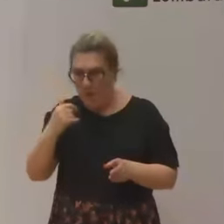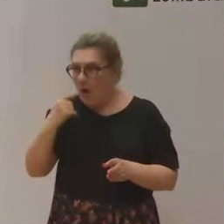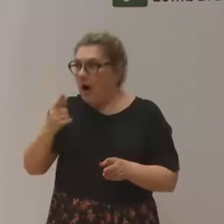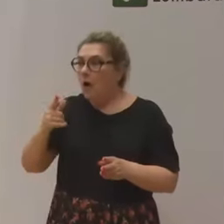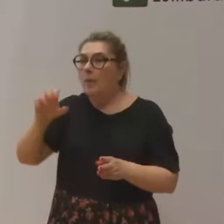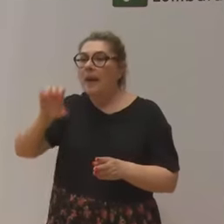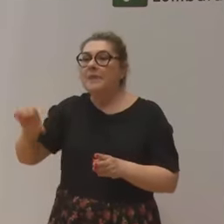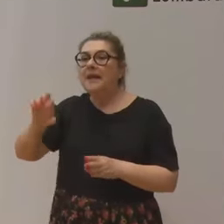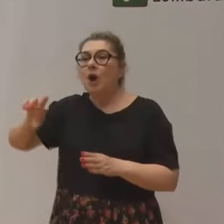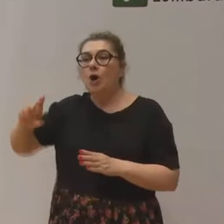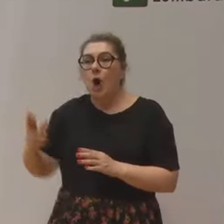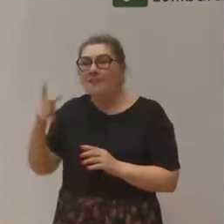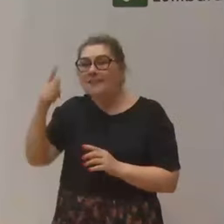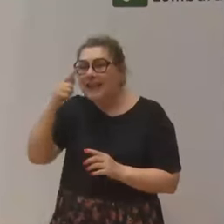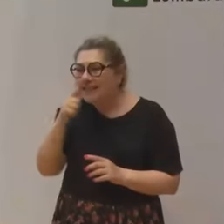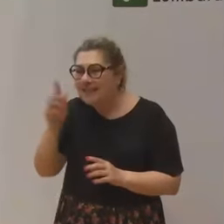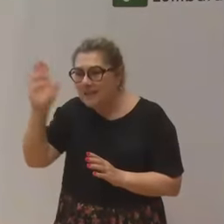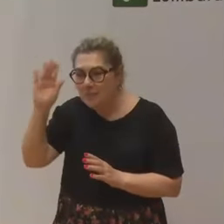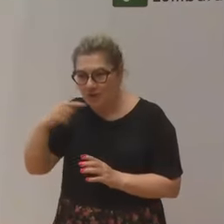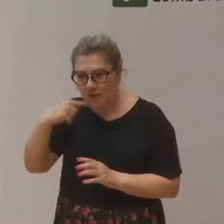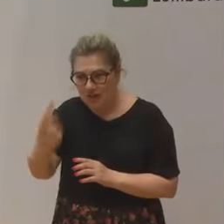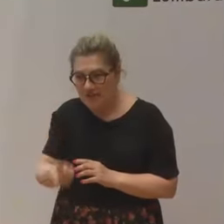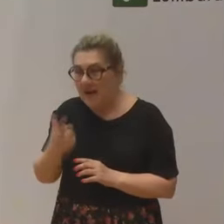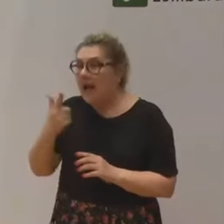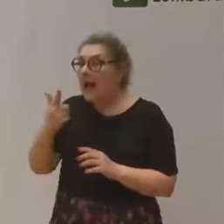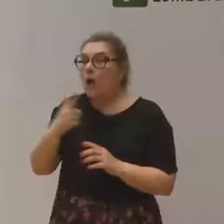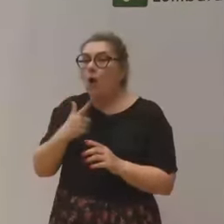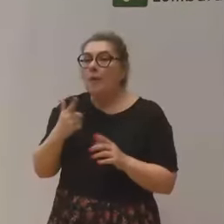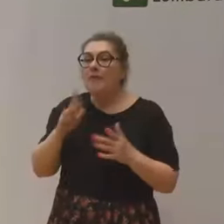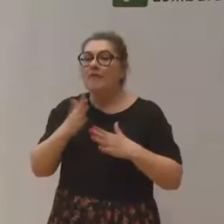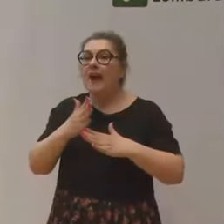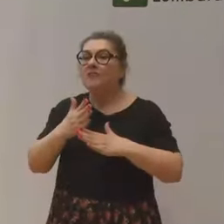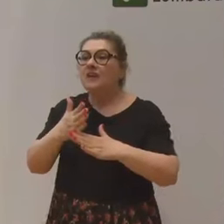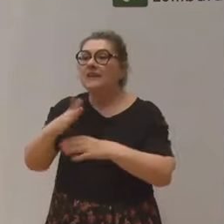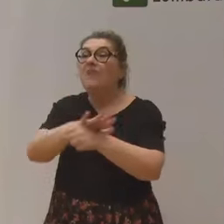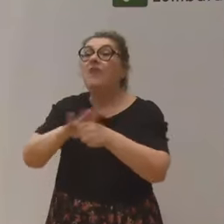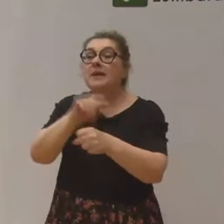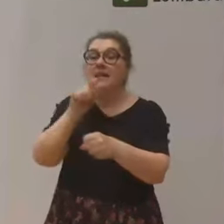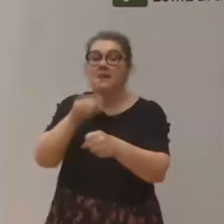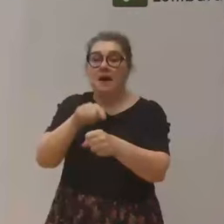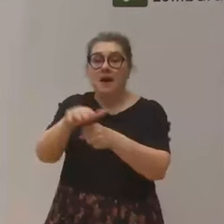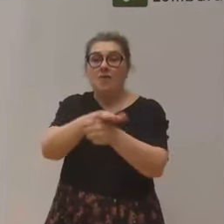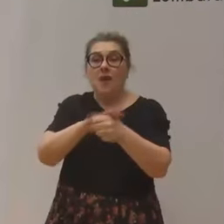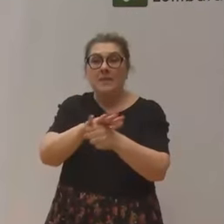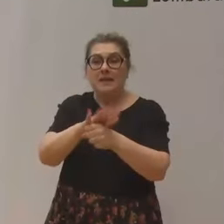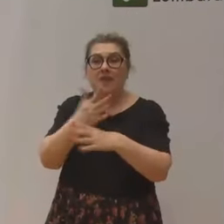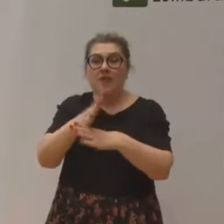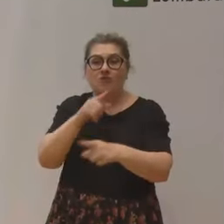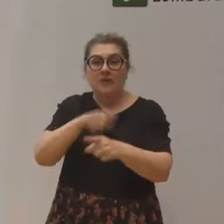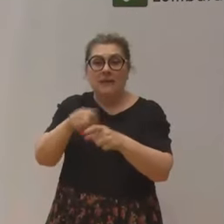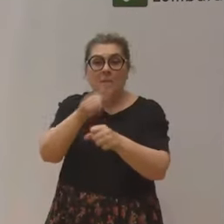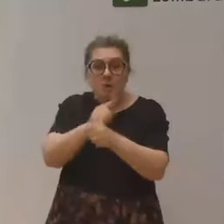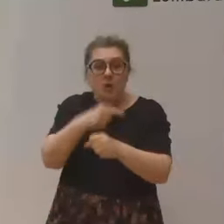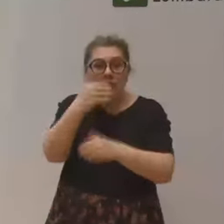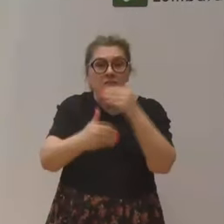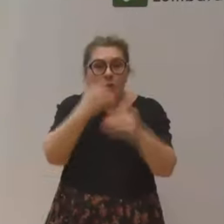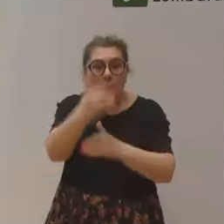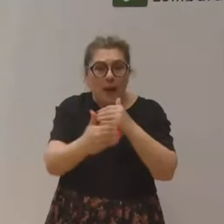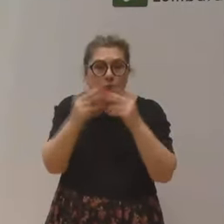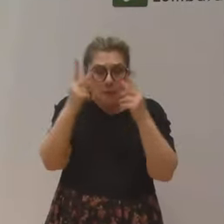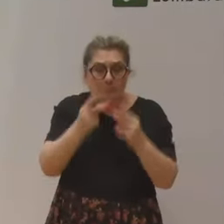Emilio Rota, le condizioni di fragilità della famiglia. E questo è un aspetto che va sviluppato, io